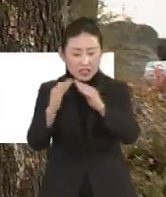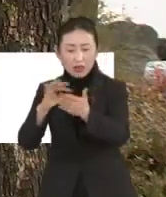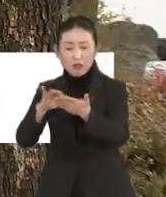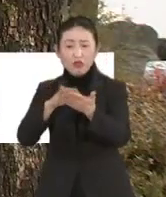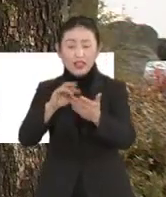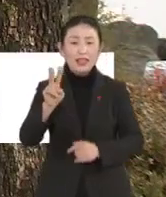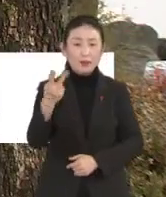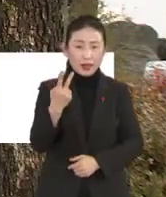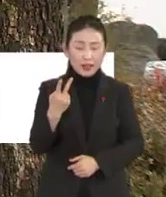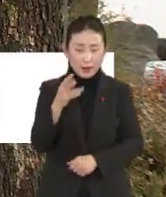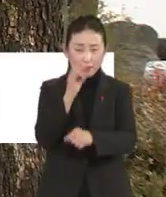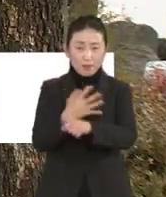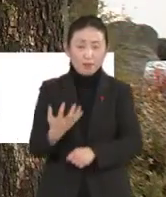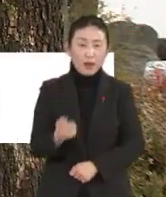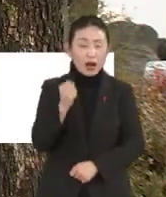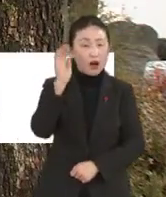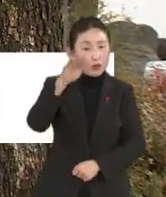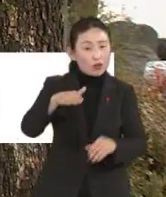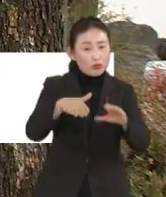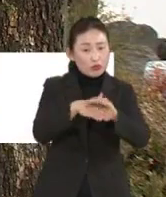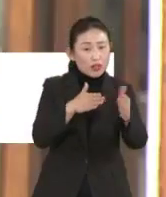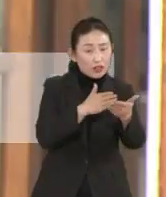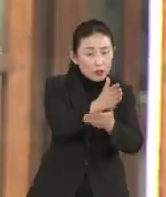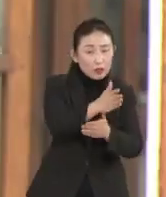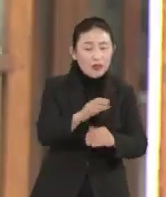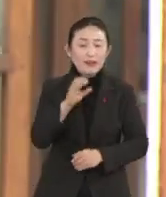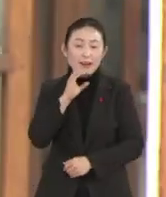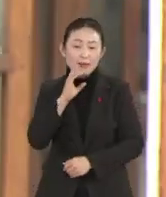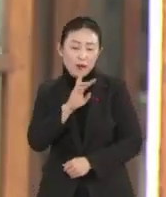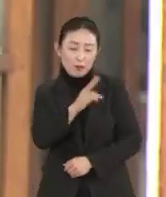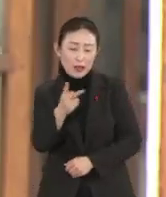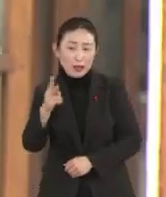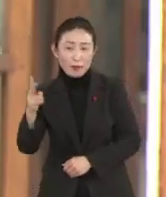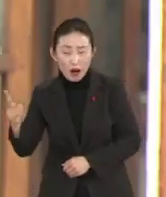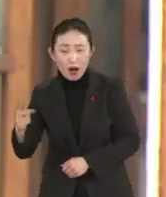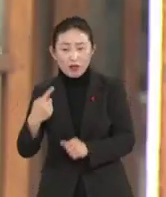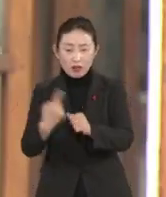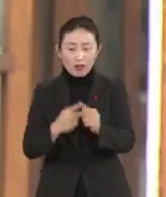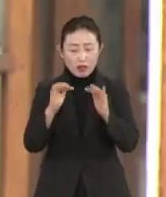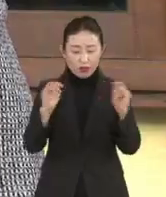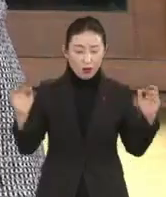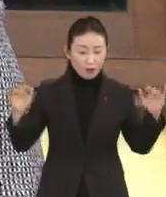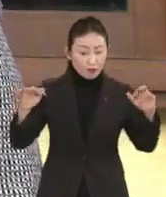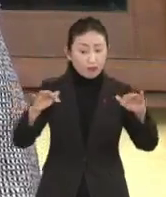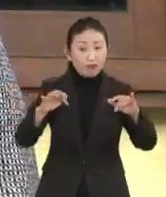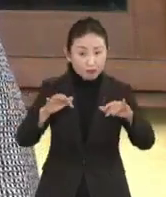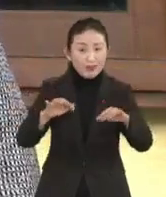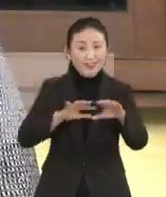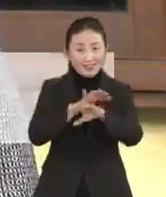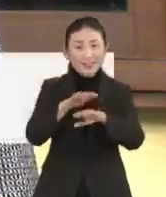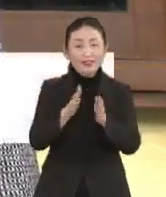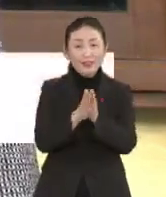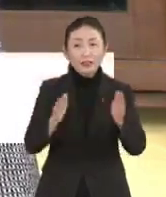20여동을 매입해 문화시설과 카페로 조성하면서 주변까지 활성화되기 시작했습니다 이곳을